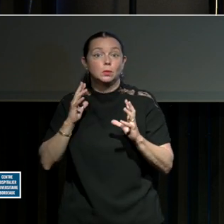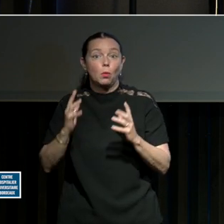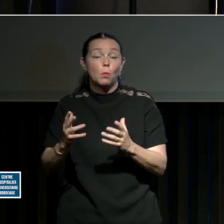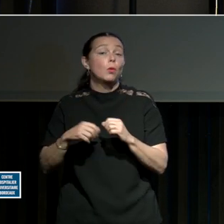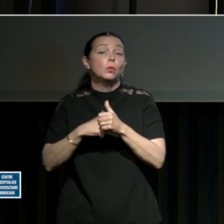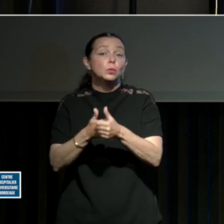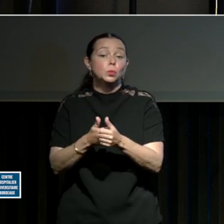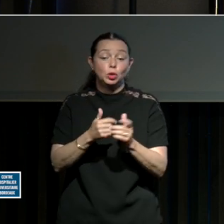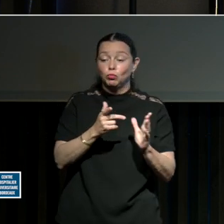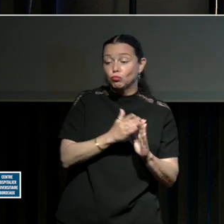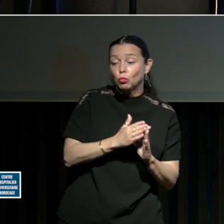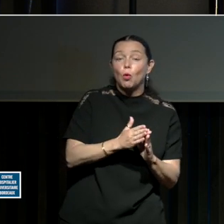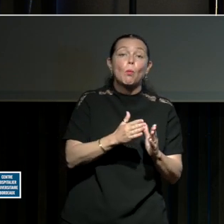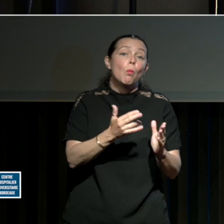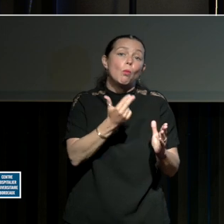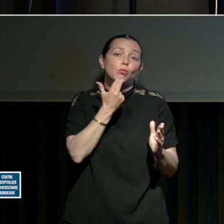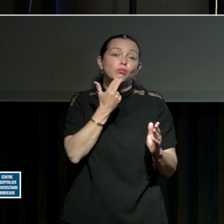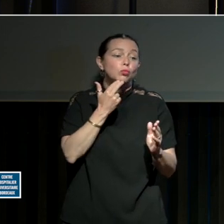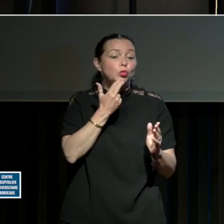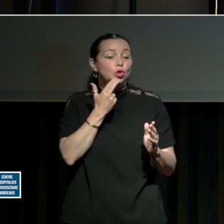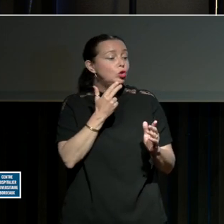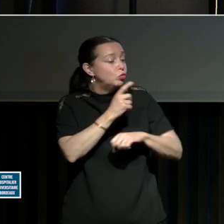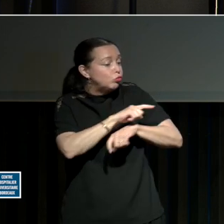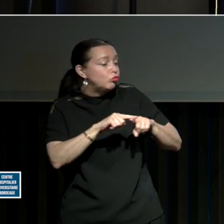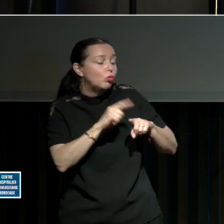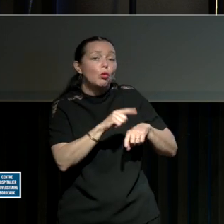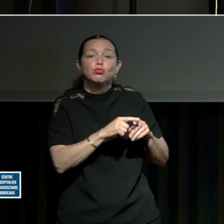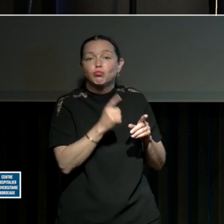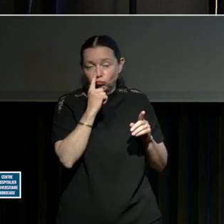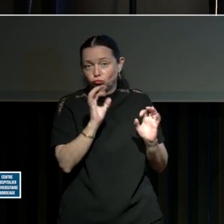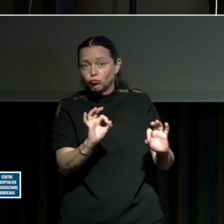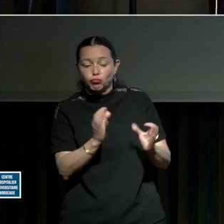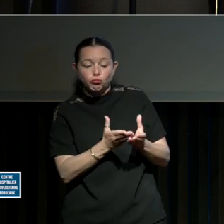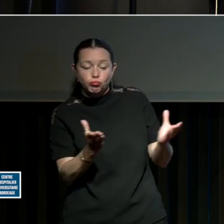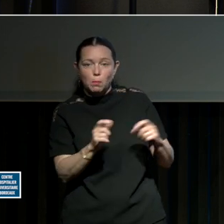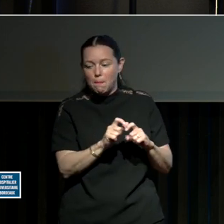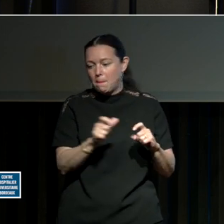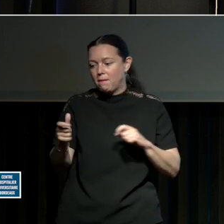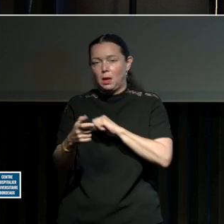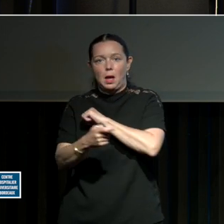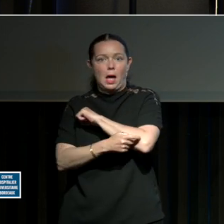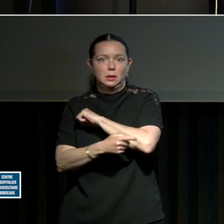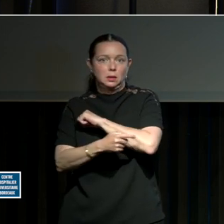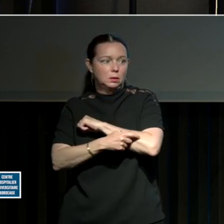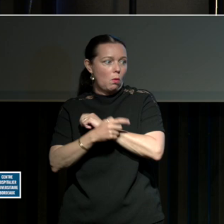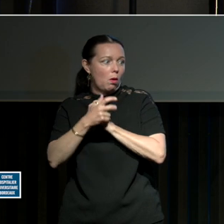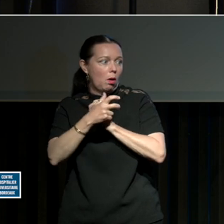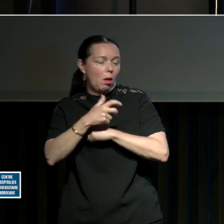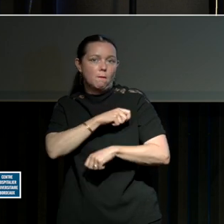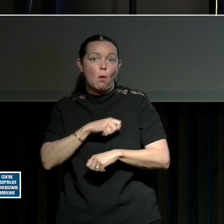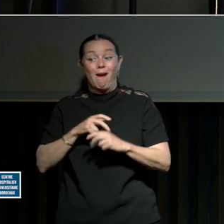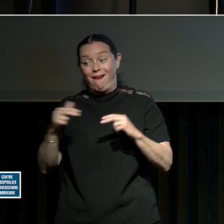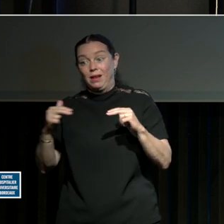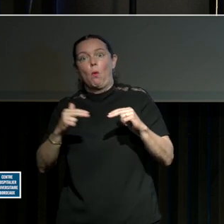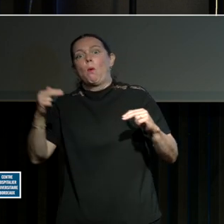continuum entre un usage simple et une addiction, avec des formes d'addiction qui vont être plus ou moins sévères, ce qui